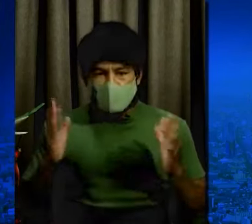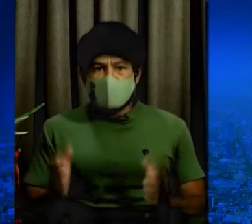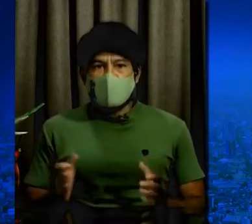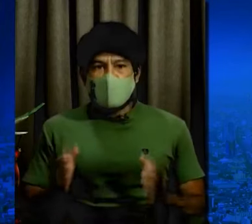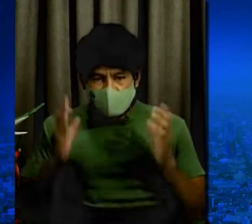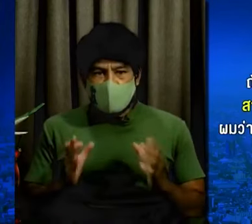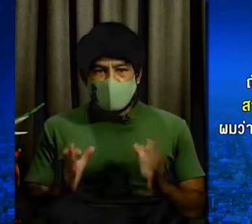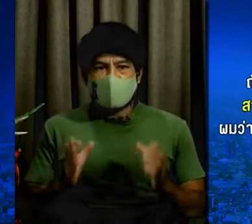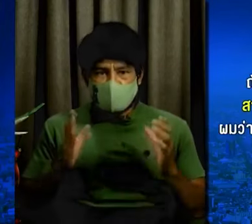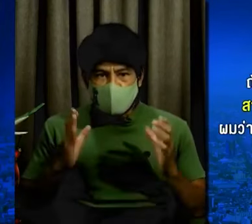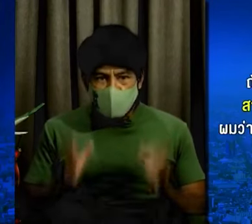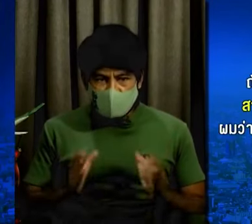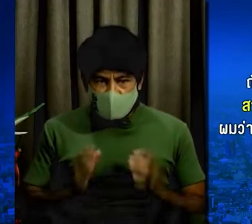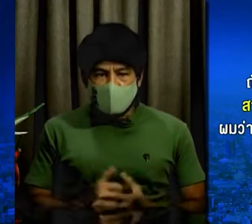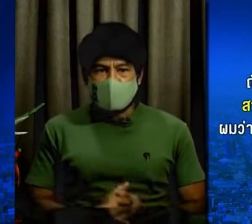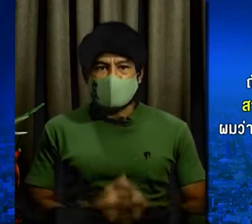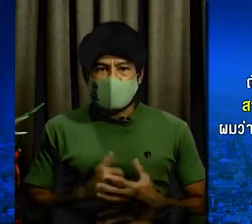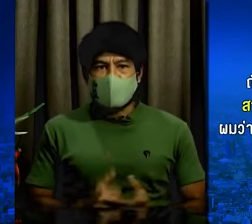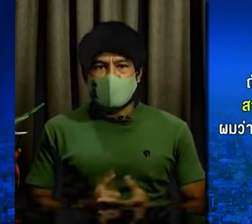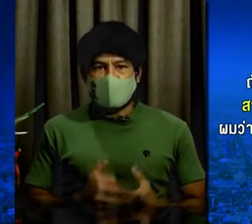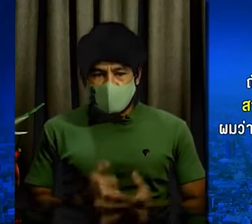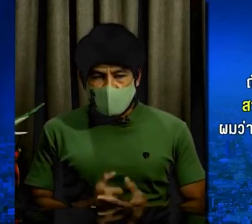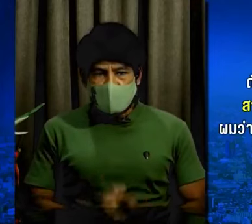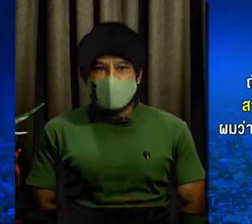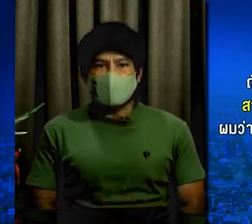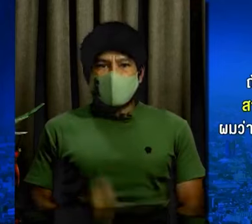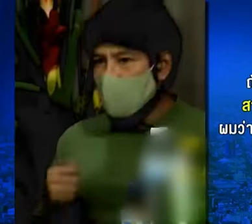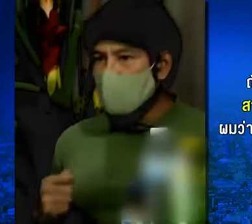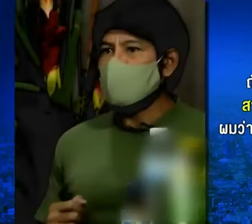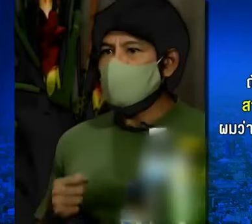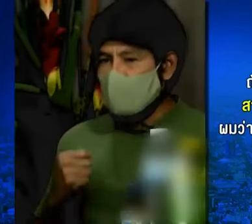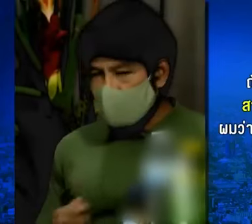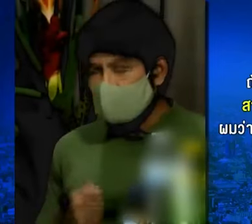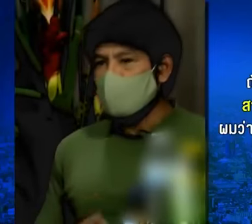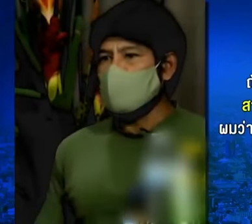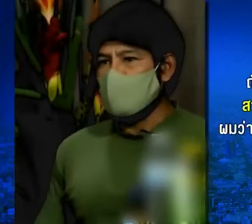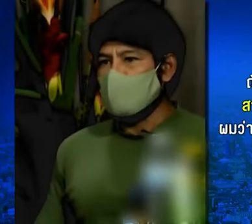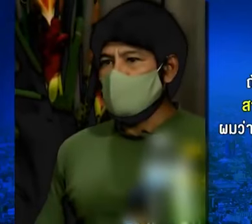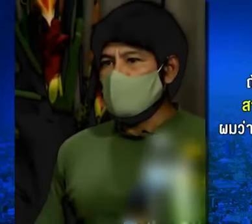ะครับเอาเป็นว่าถ้าคนไทยช่วยกันณวันนี้สามัคคีกันณวันนี้ผมว่ามัน